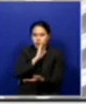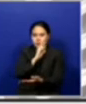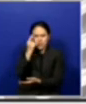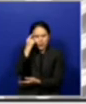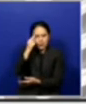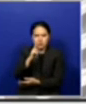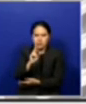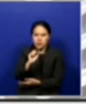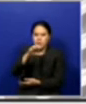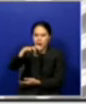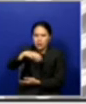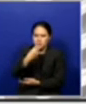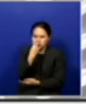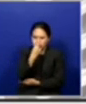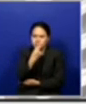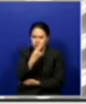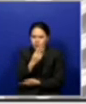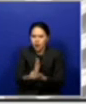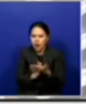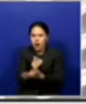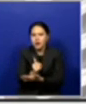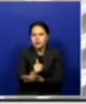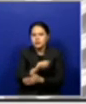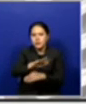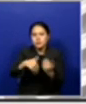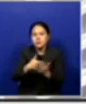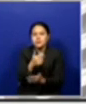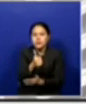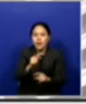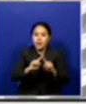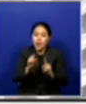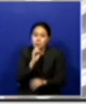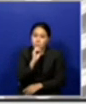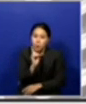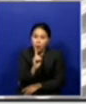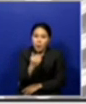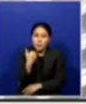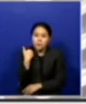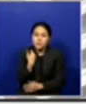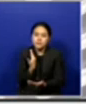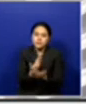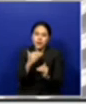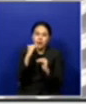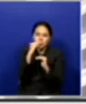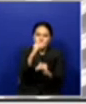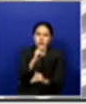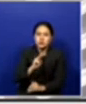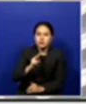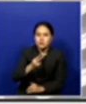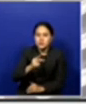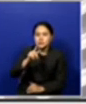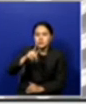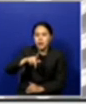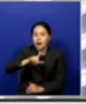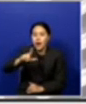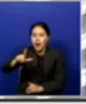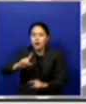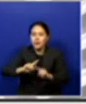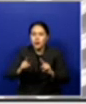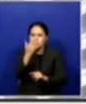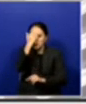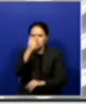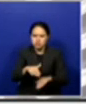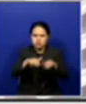ไม่อนุมัติครับท่านต้องตอบเขาด้วยครับว่าให้กรอกเข้าไป 20,000 ทําล้านผ่านสํานักงานปลัดเนี่ยทำไมปรับเหลือแค่